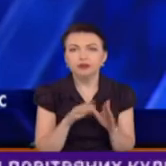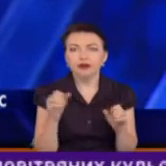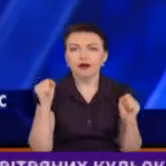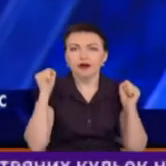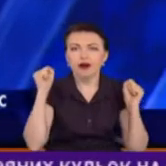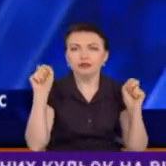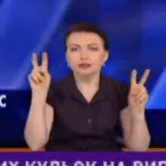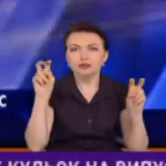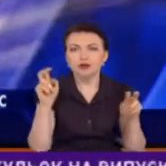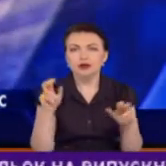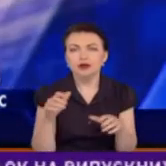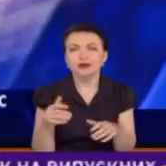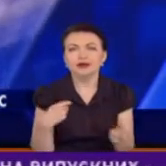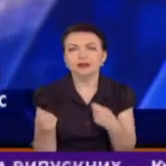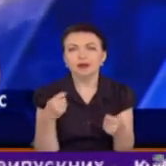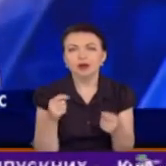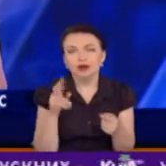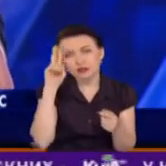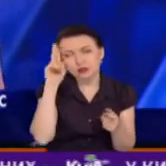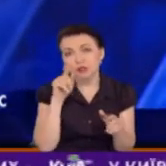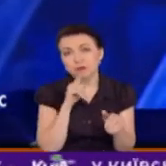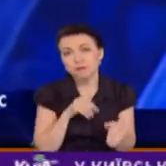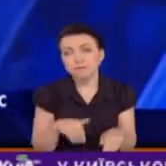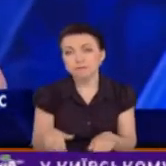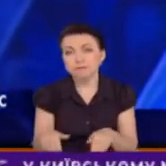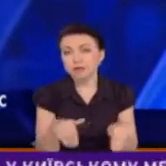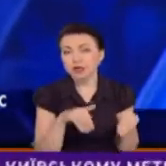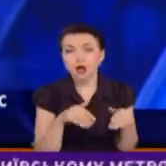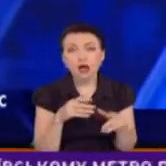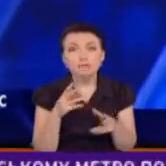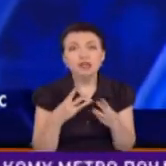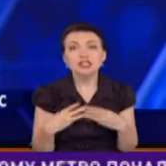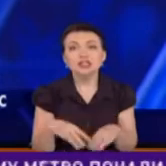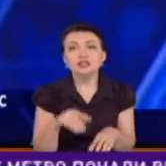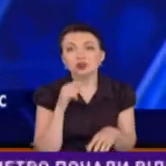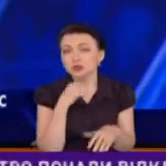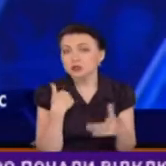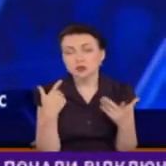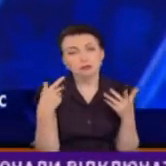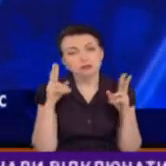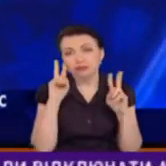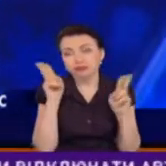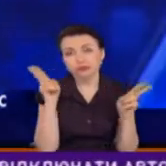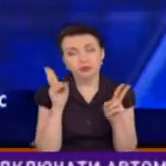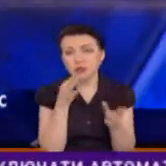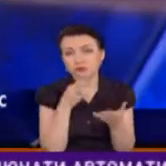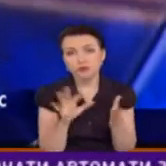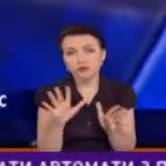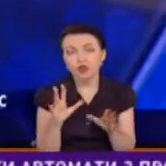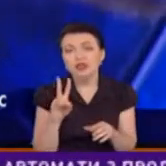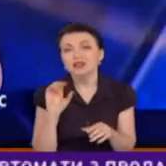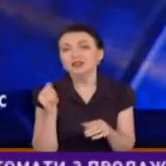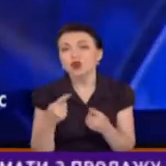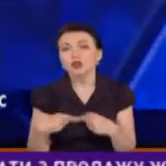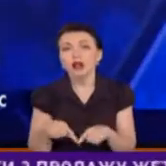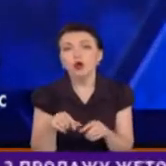цього відійшла. Міністерство економіки запитати, він скаже, я за це не відповідаю. Міненерго каже, я не відповідаю. Національна комісія скаже,